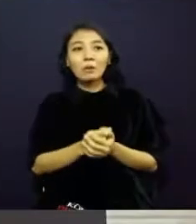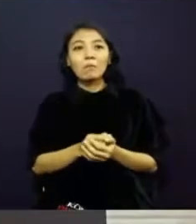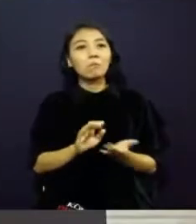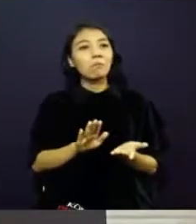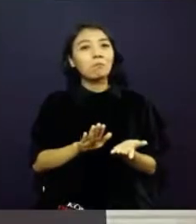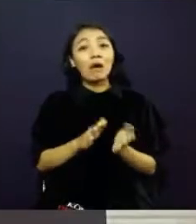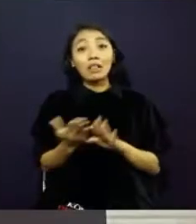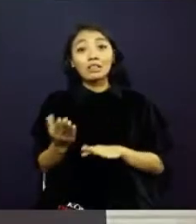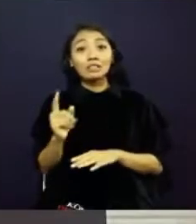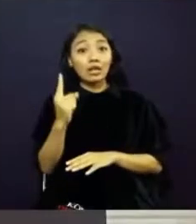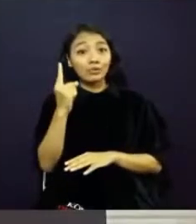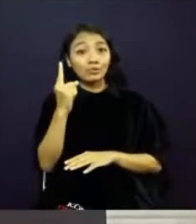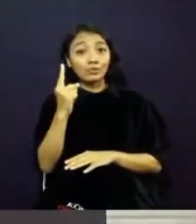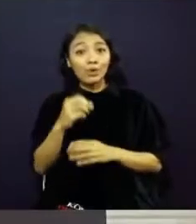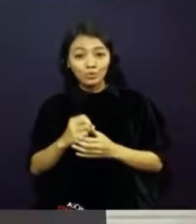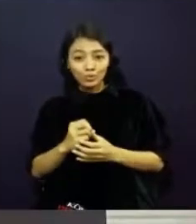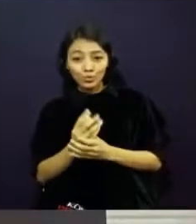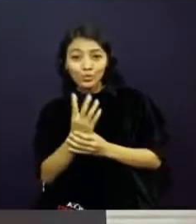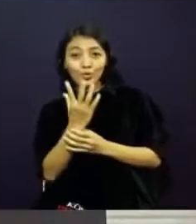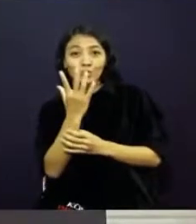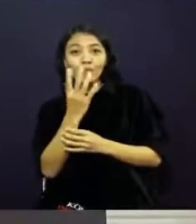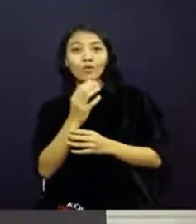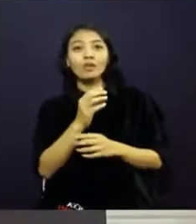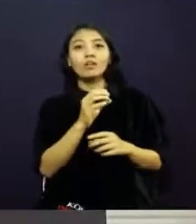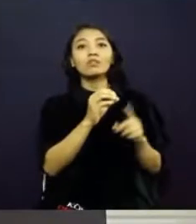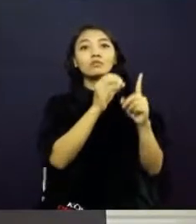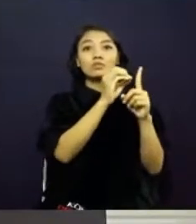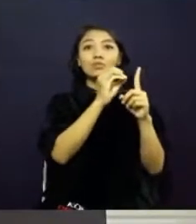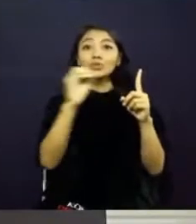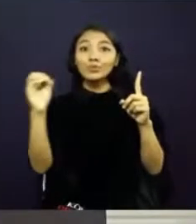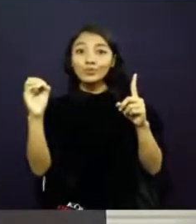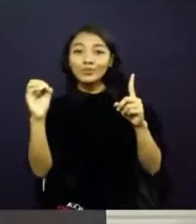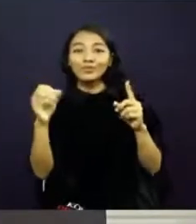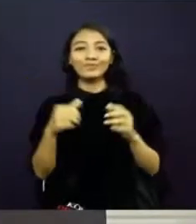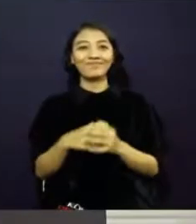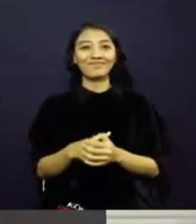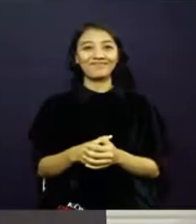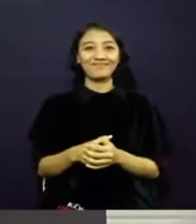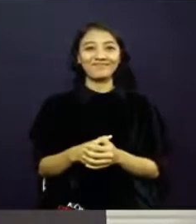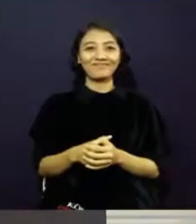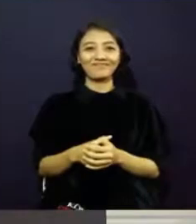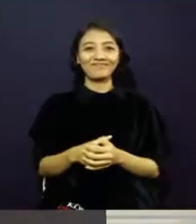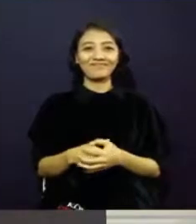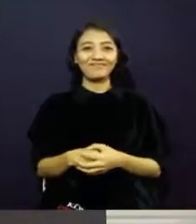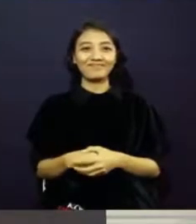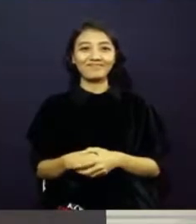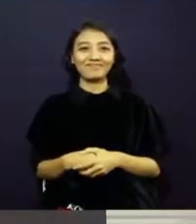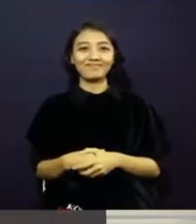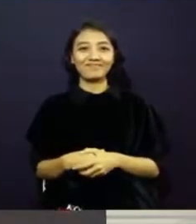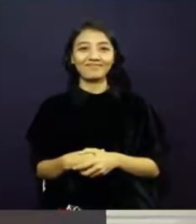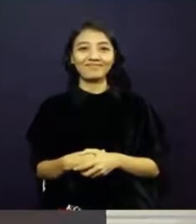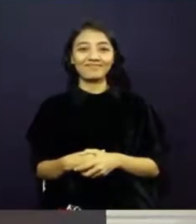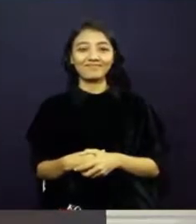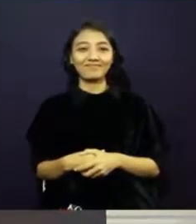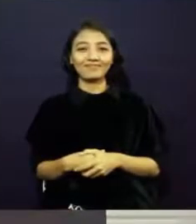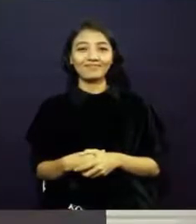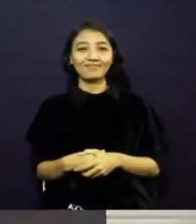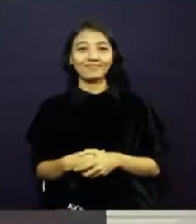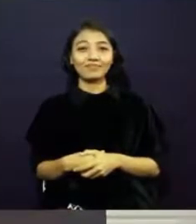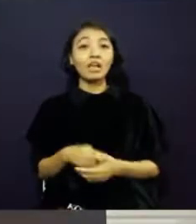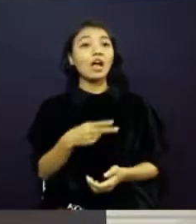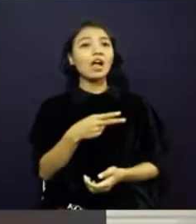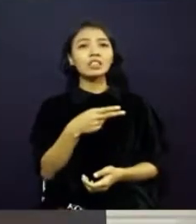kita katakan Patah Tumbuh Hilang tiga Mati satu tumbuh tiga juga artinya